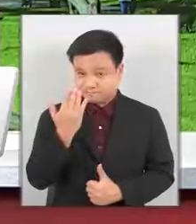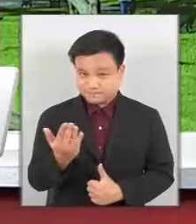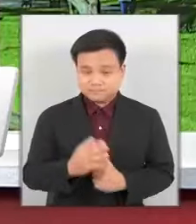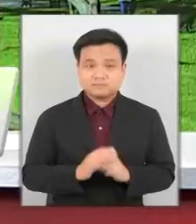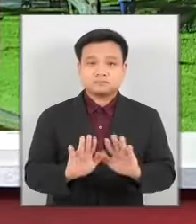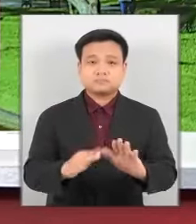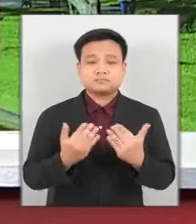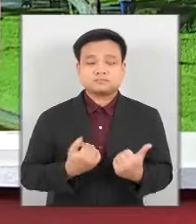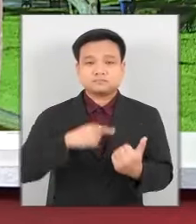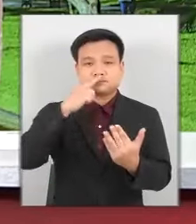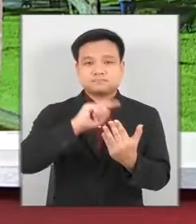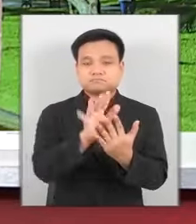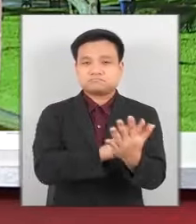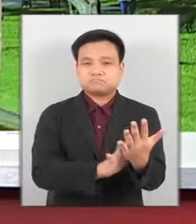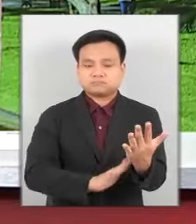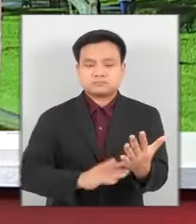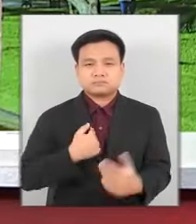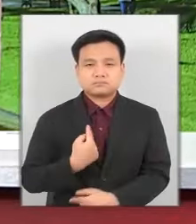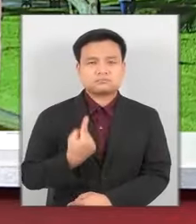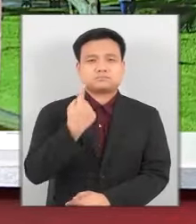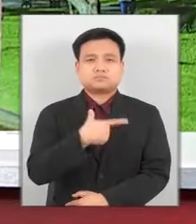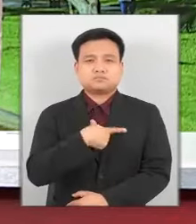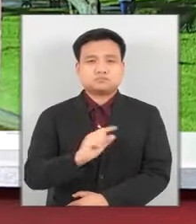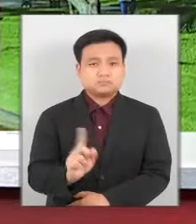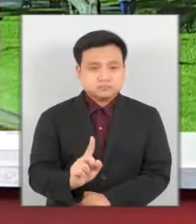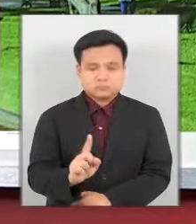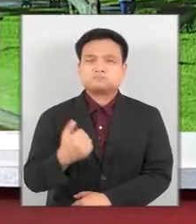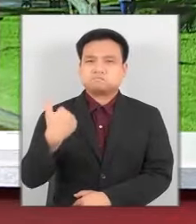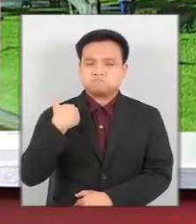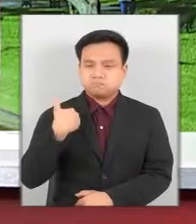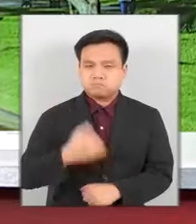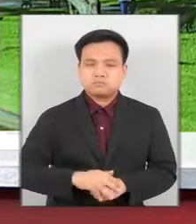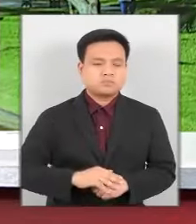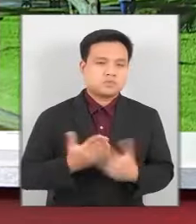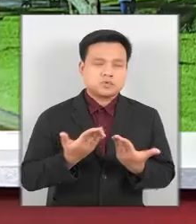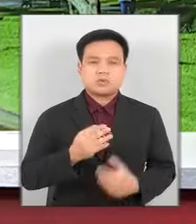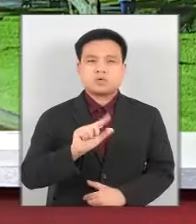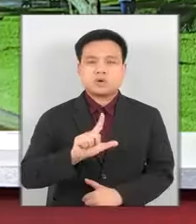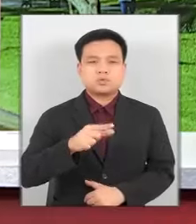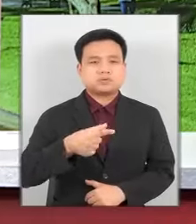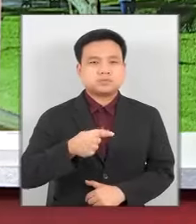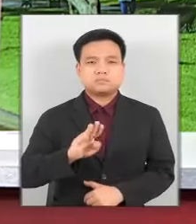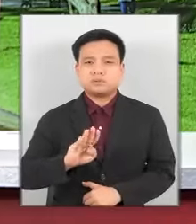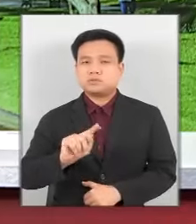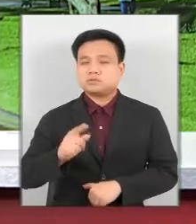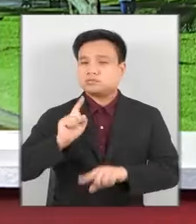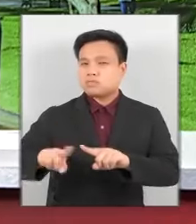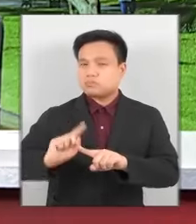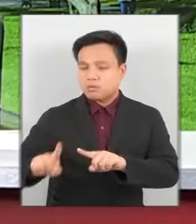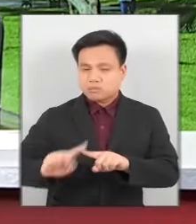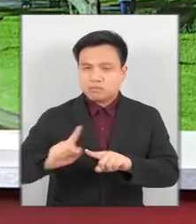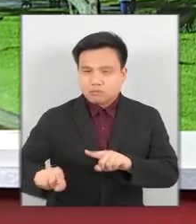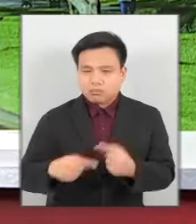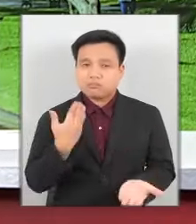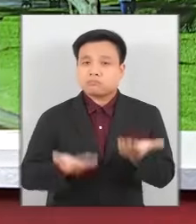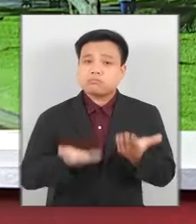พูดถึงประเทศไทยเราชอบอย่างนึงเลยนะมันมีความหลากหลายทางเพศแล้วก็อิสระในการเลือกจะเป็นอะไรใช่สมัยเนี้ยคือเยอมรับกัน